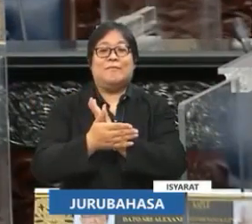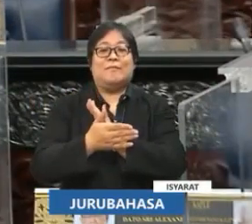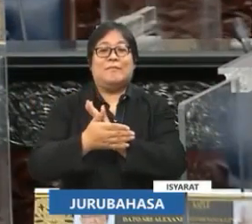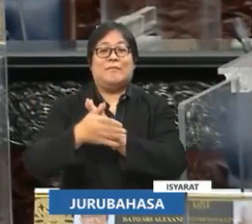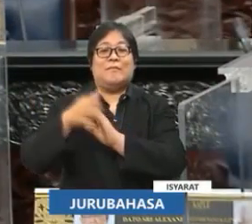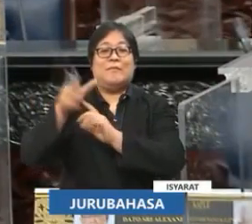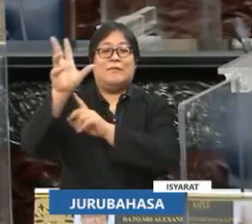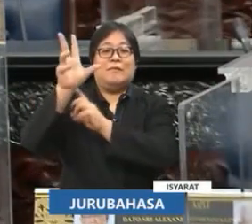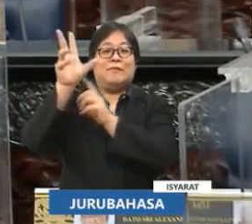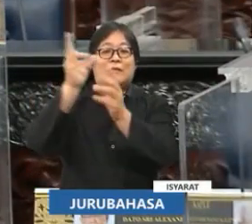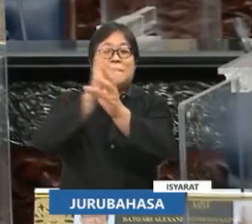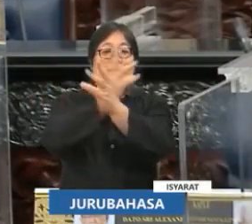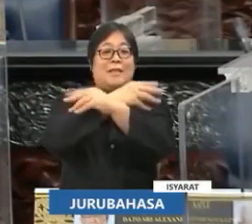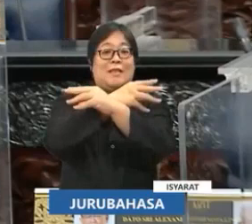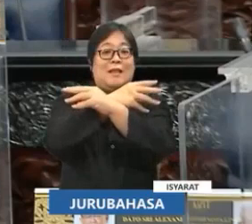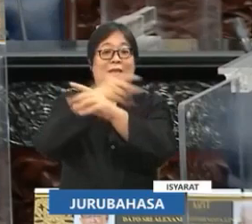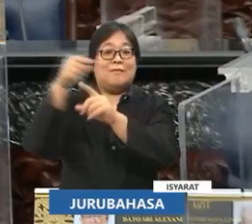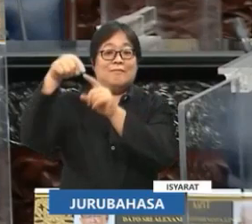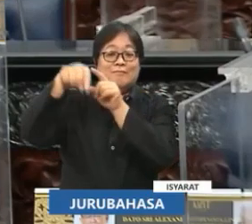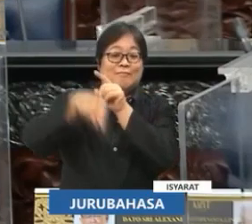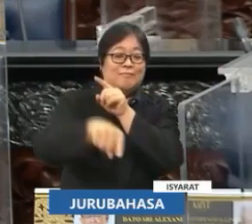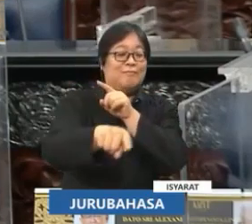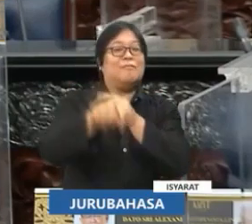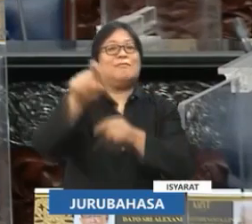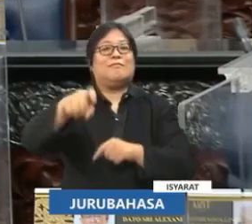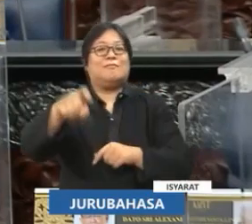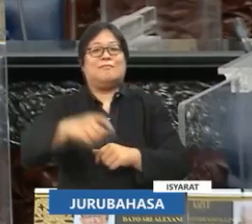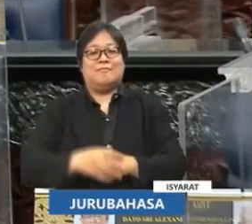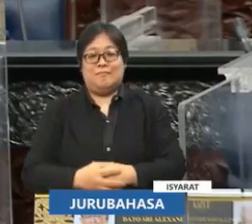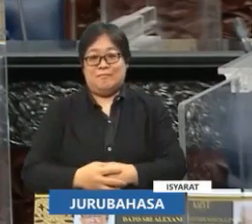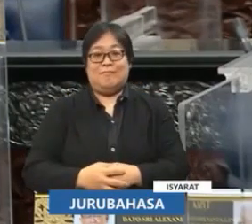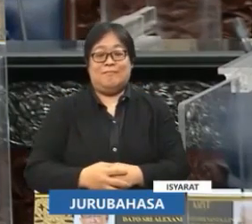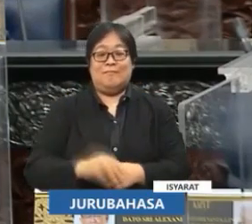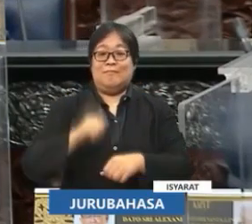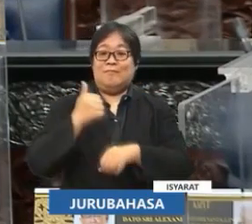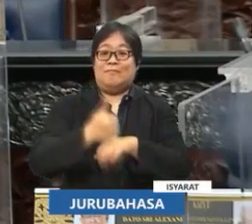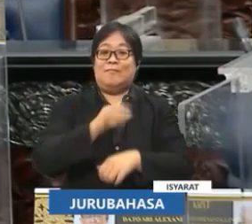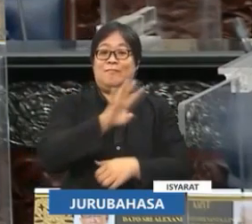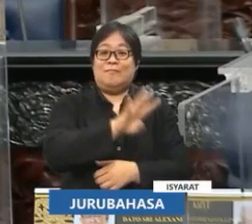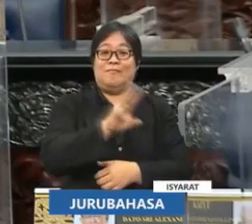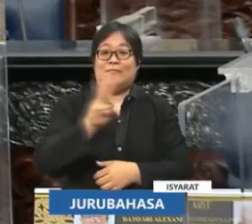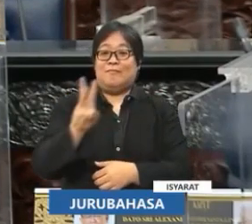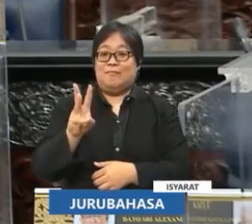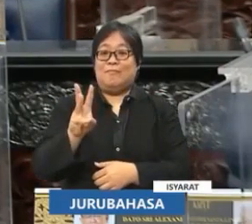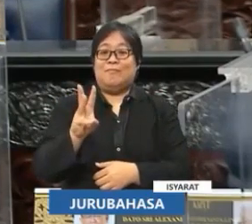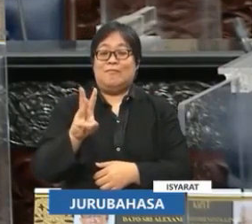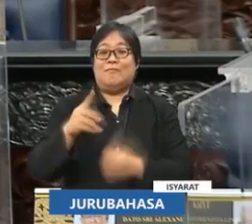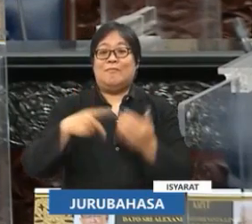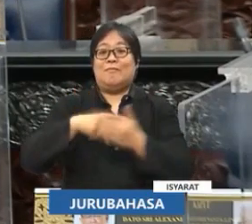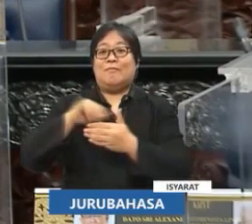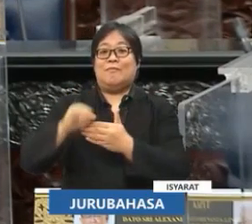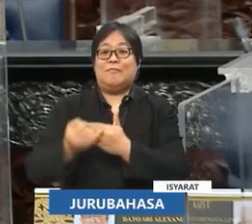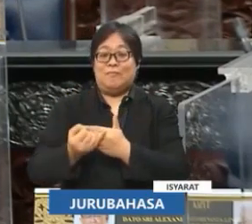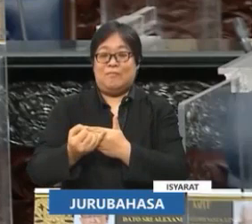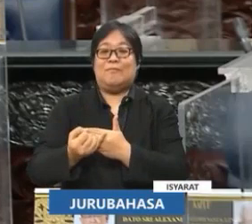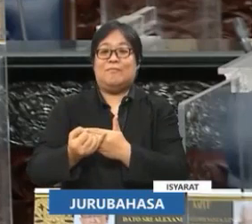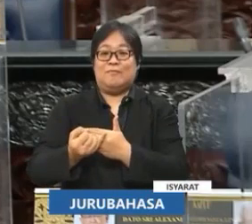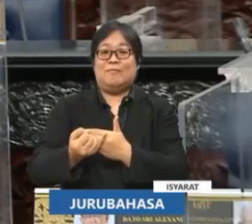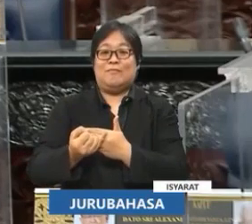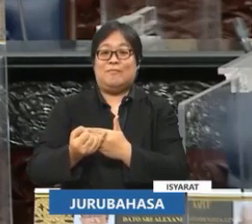perlu diadakan bagi kawasan Parlimen Julau. Dan untuk itu sebanyak 46 projek